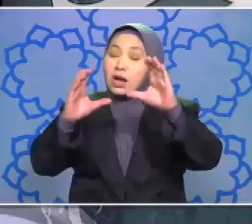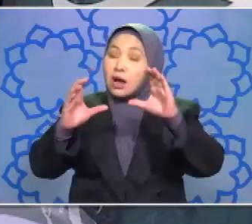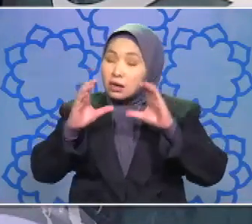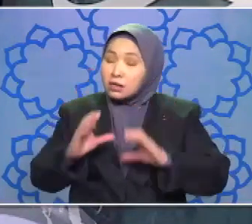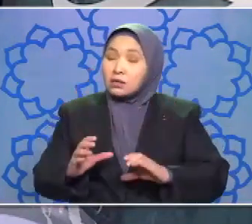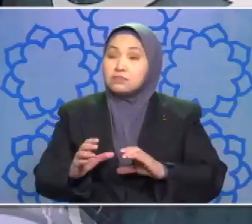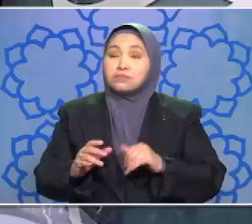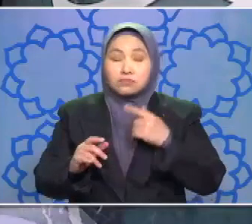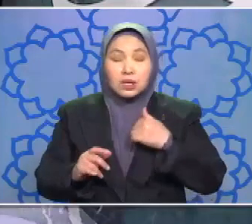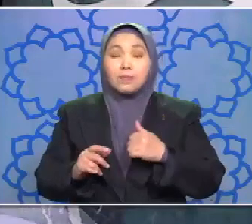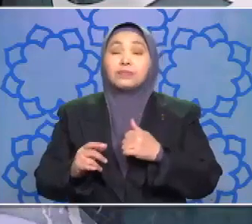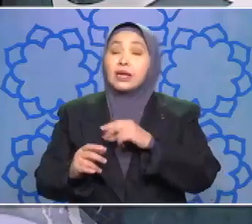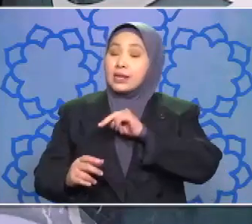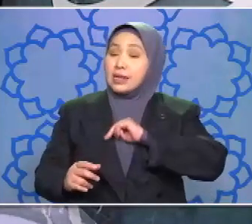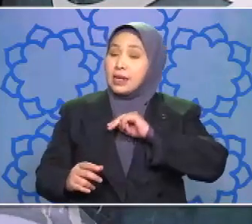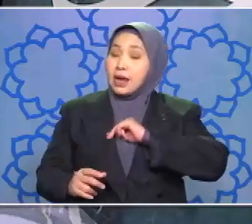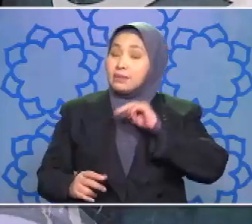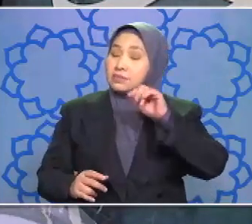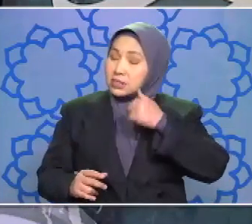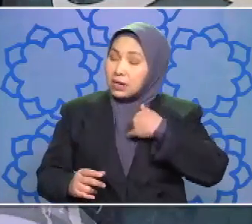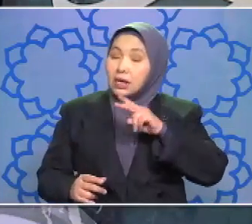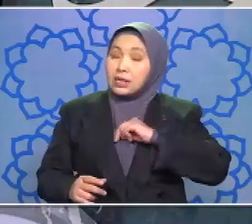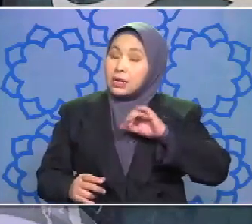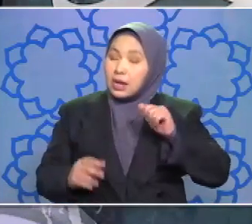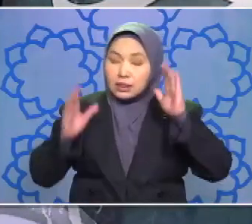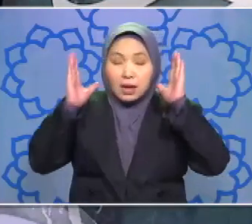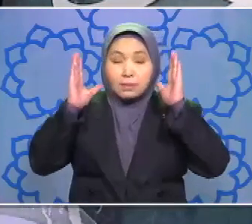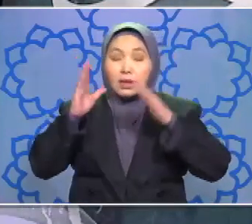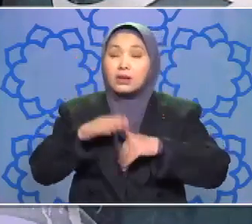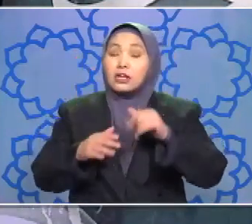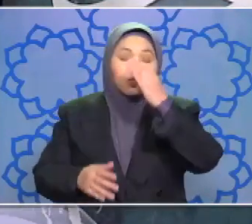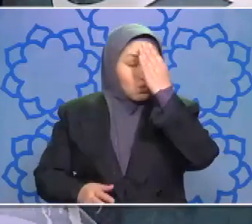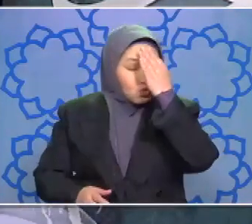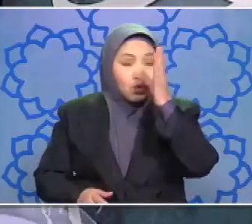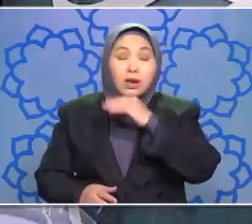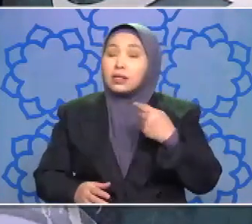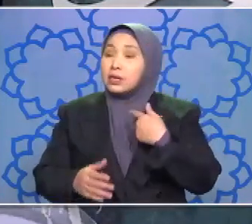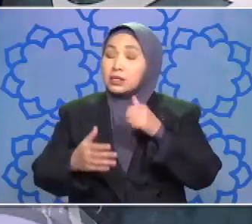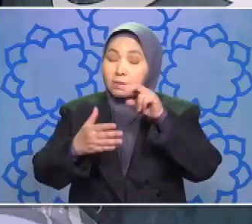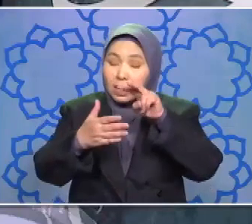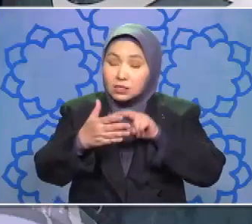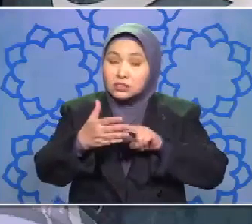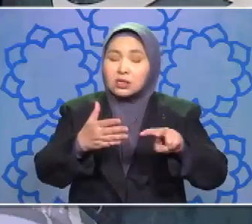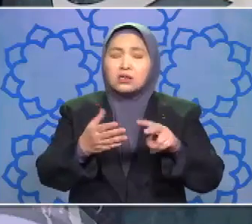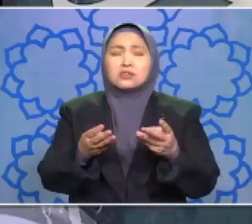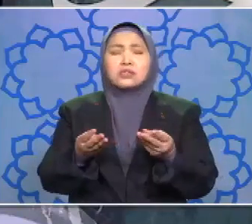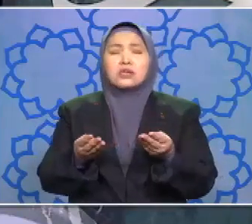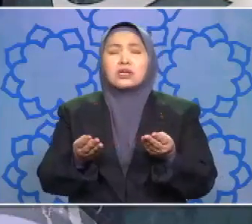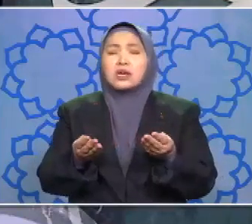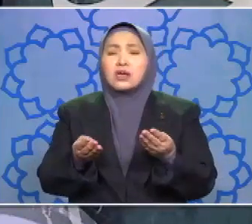kita ialah niat sujud tilawah lah. Kemudian ada takbiratul ihram, kemudian kita bersujud dan kita baca bacaan ataupun zikir